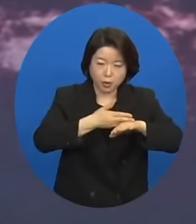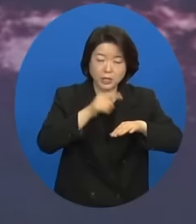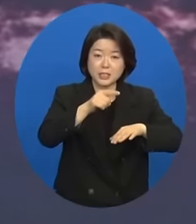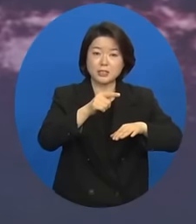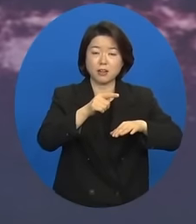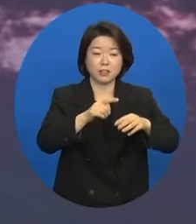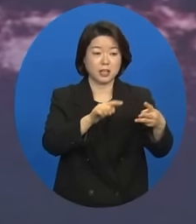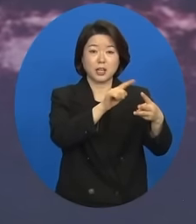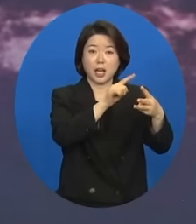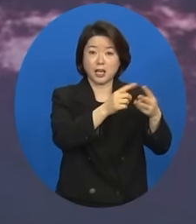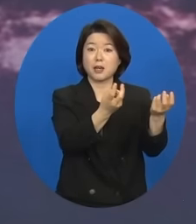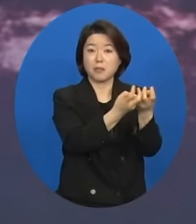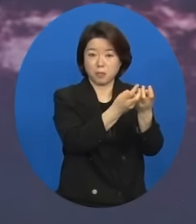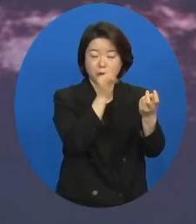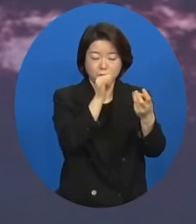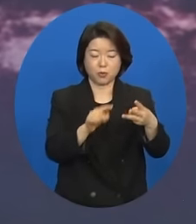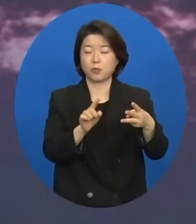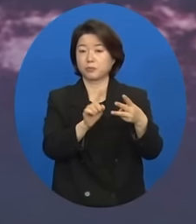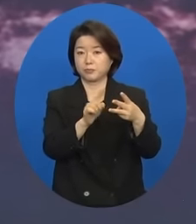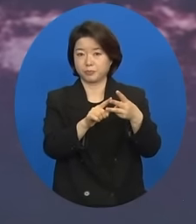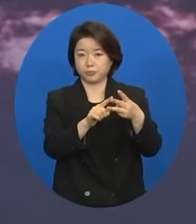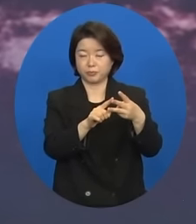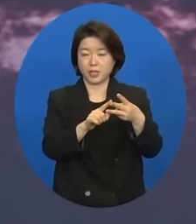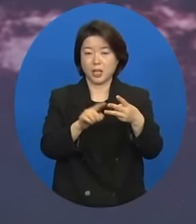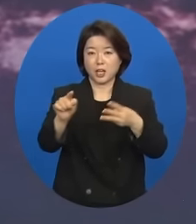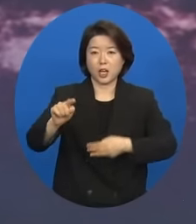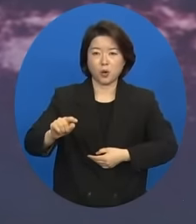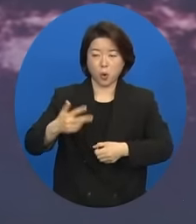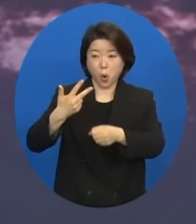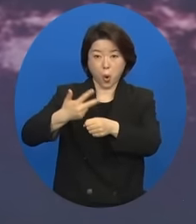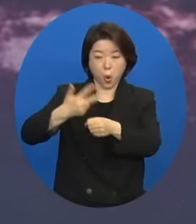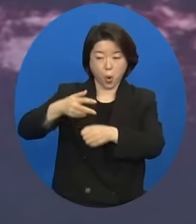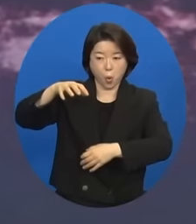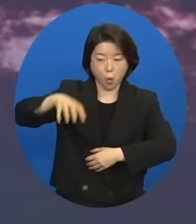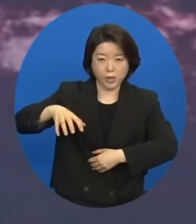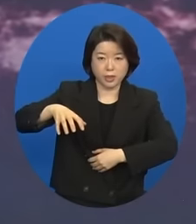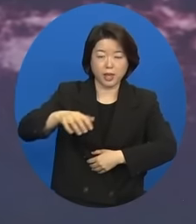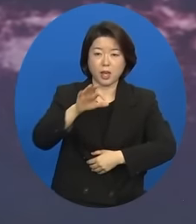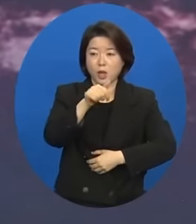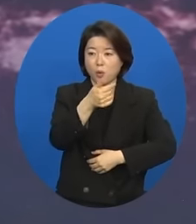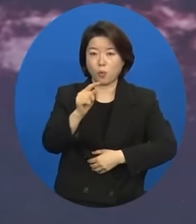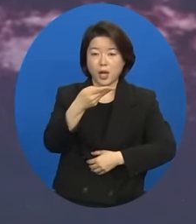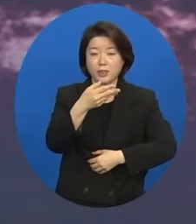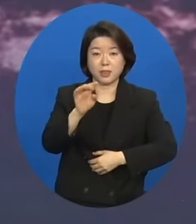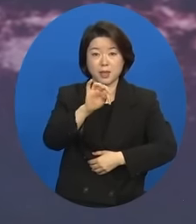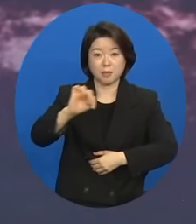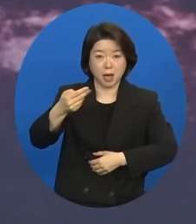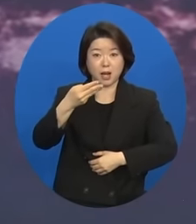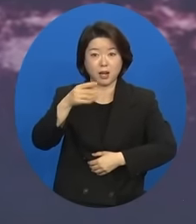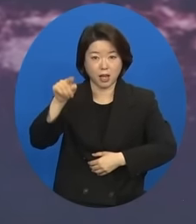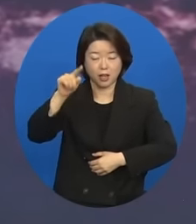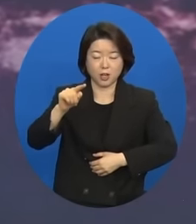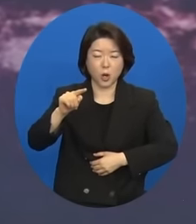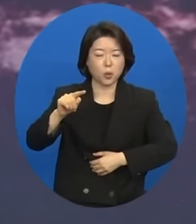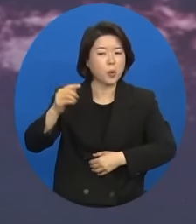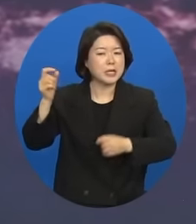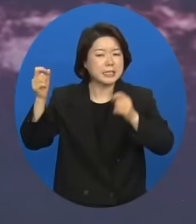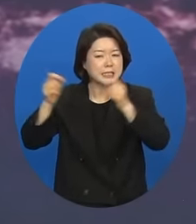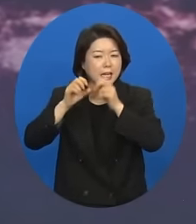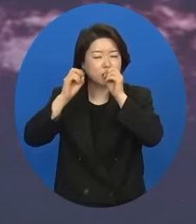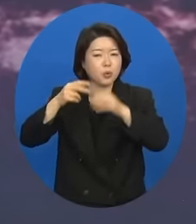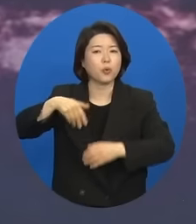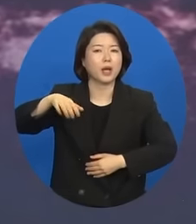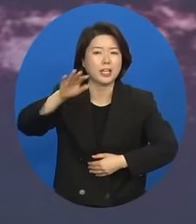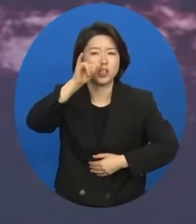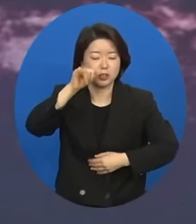있었고요 두 번째 옵션은 과테말라 단기 선교를 다녀오는 것입니다 전 가고 싶었는데 비용이 너무 비싸서 못 갔어요 세 번째